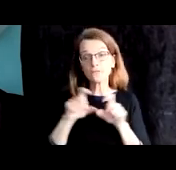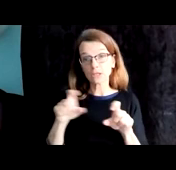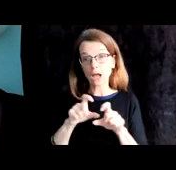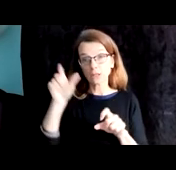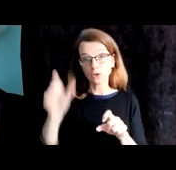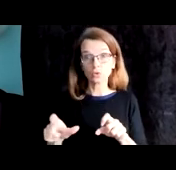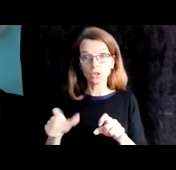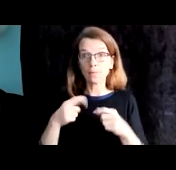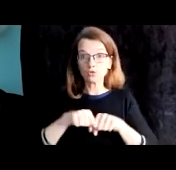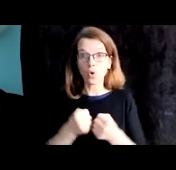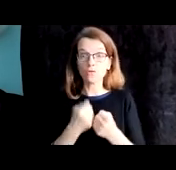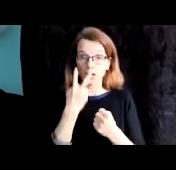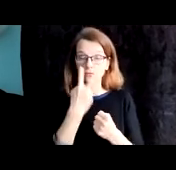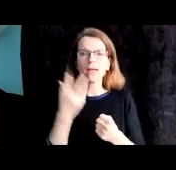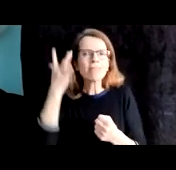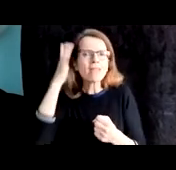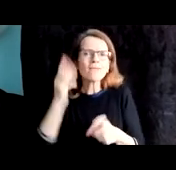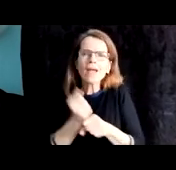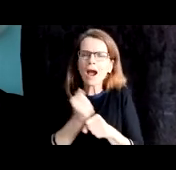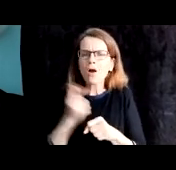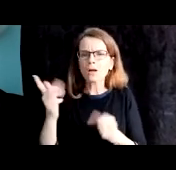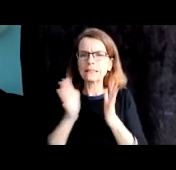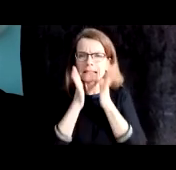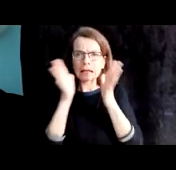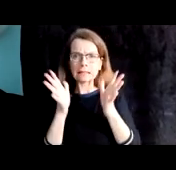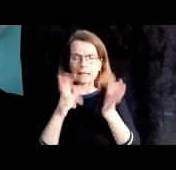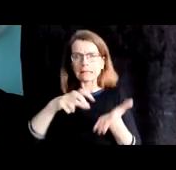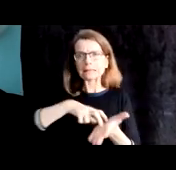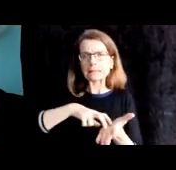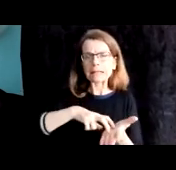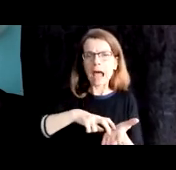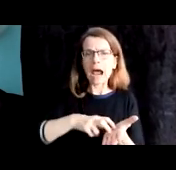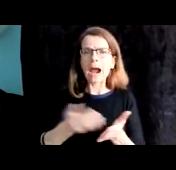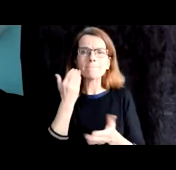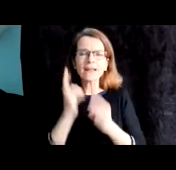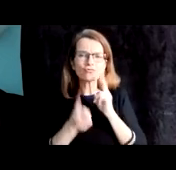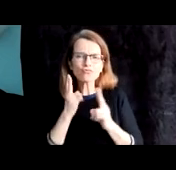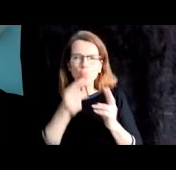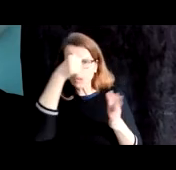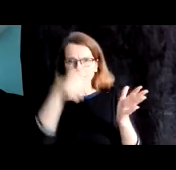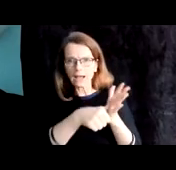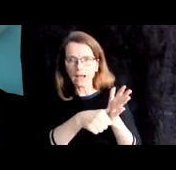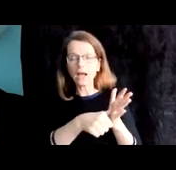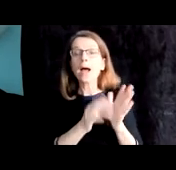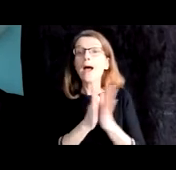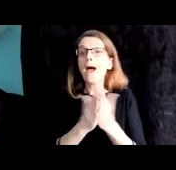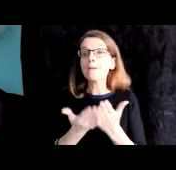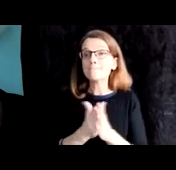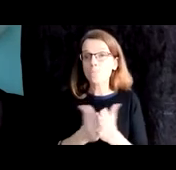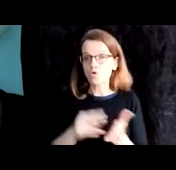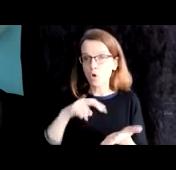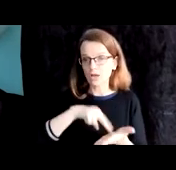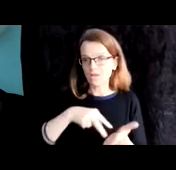ravnal. Prisotni so zadrega, strah, predsodki. Monografija, ki jo predstavljamo, je